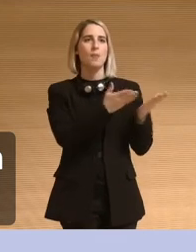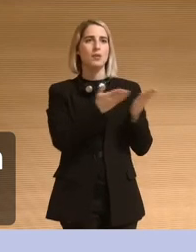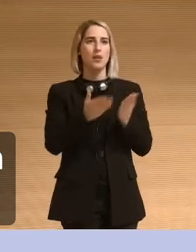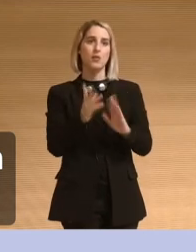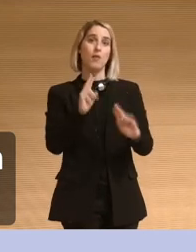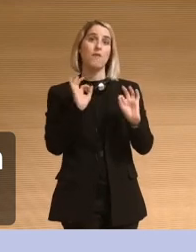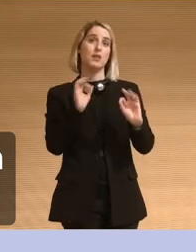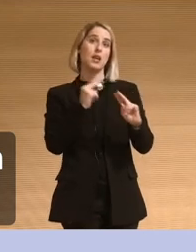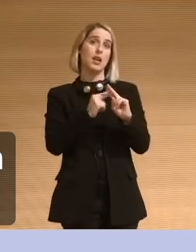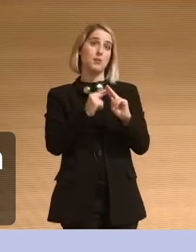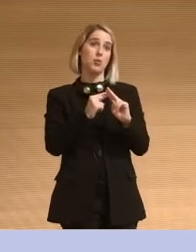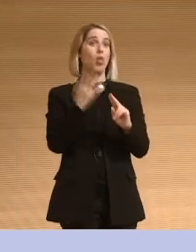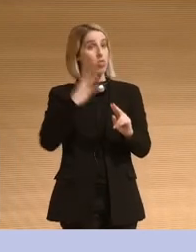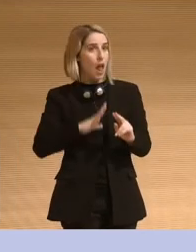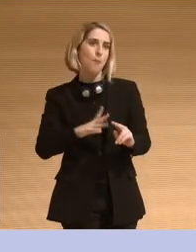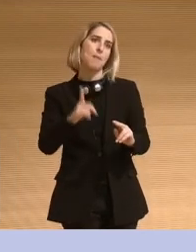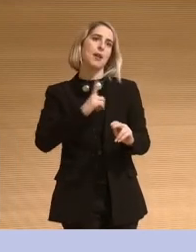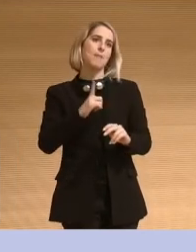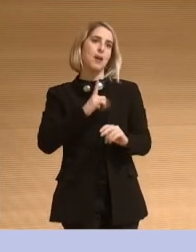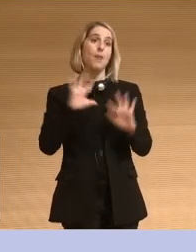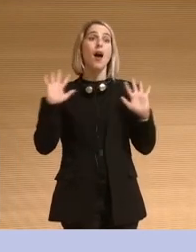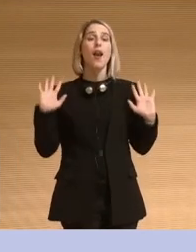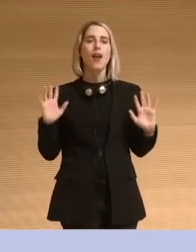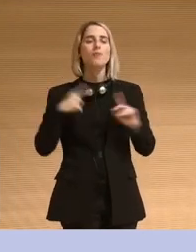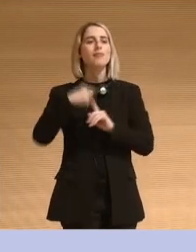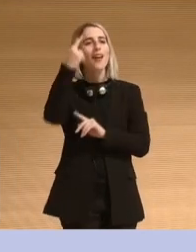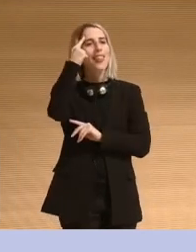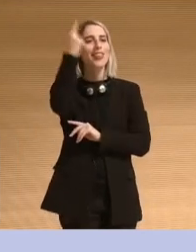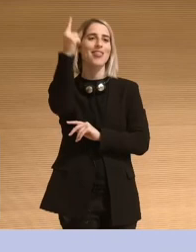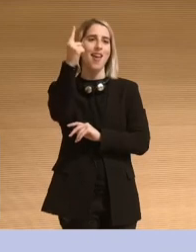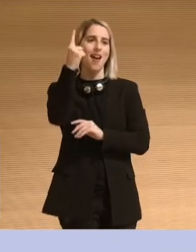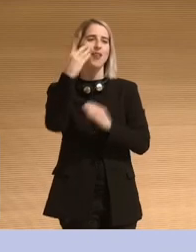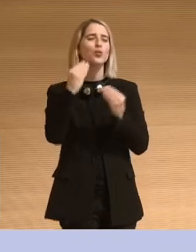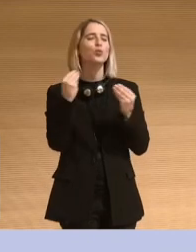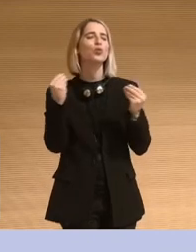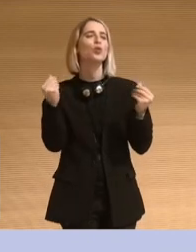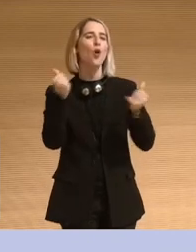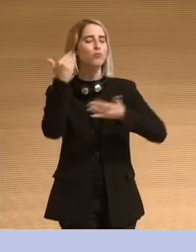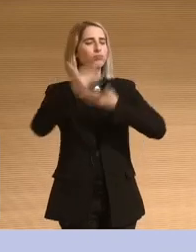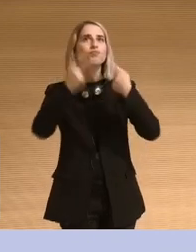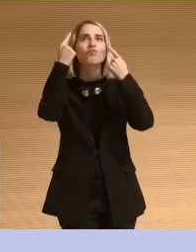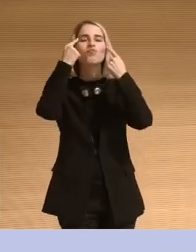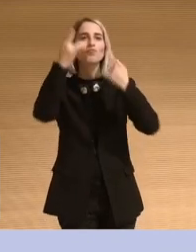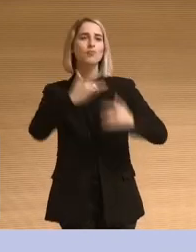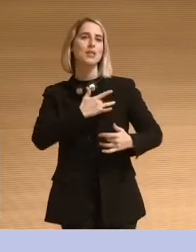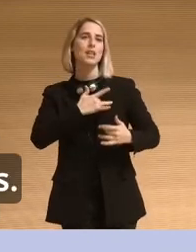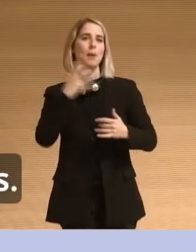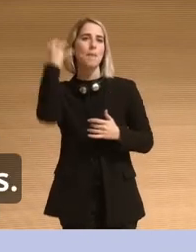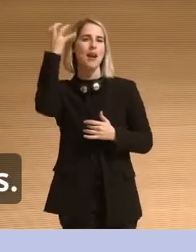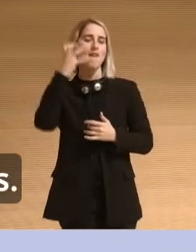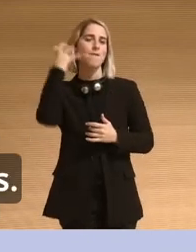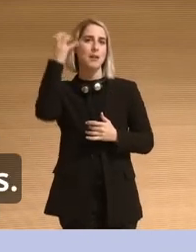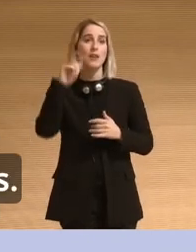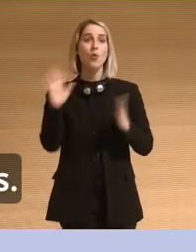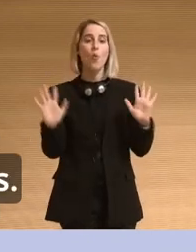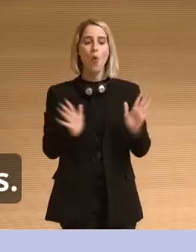πολύ σημαντικό, το θέλουμε, το περιμένουμε, αλλά κυρίως ως μια ιδέα, μια μέθοδο, μια διεργασία νοητική, ψυχική και πνευματική που